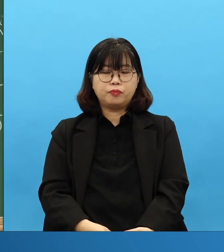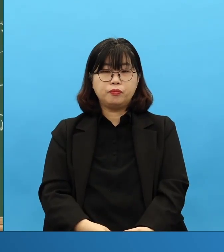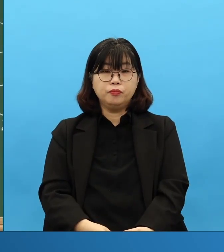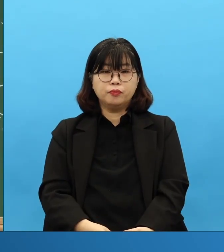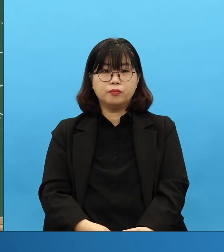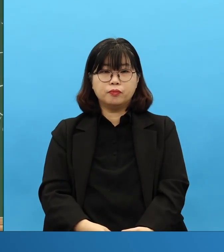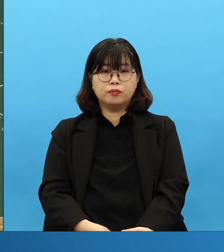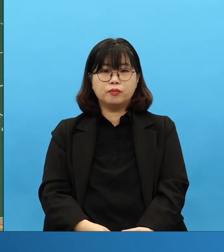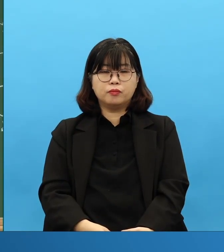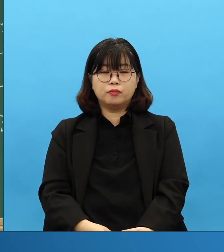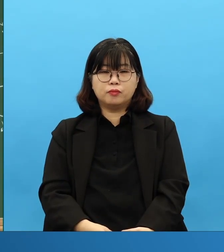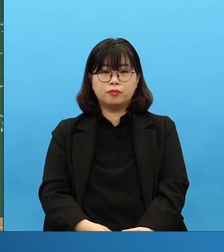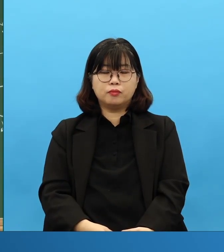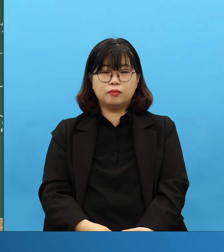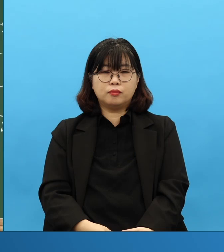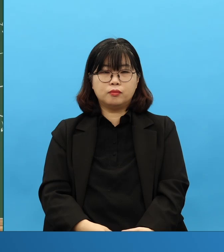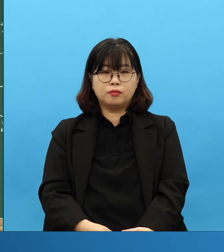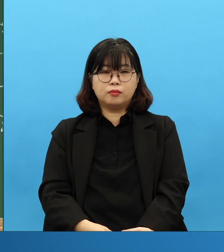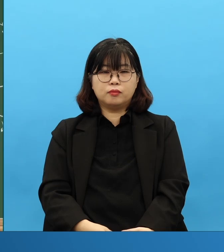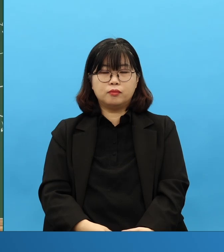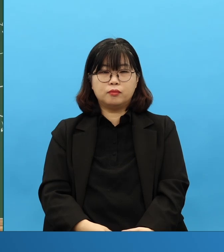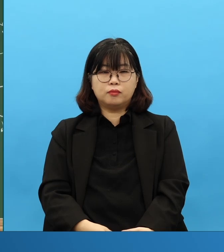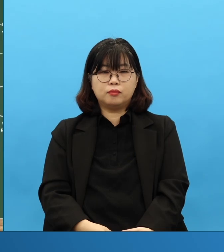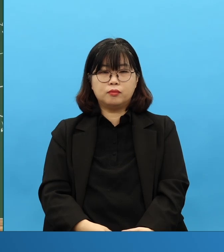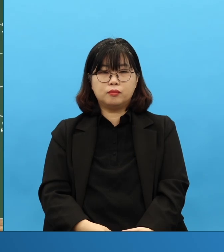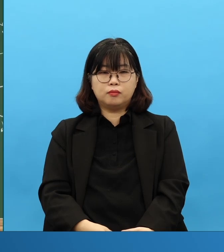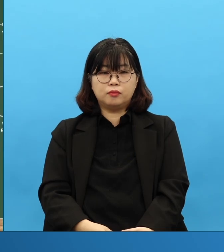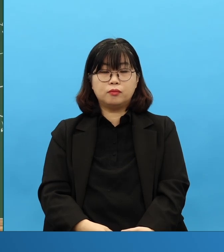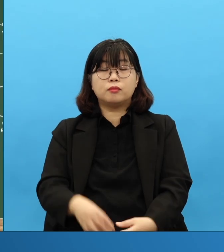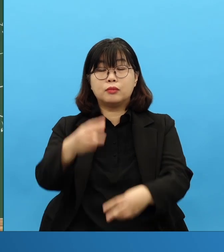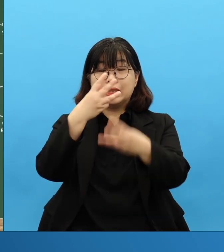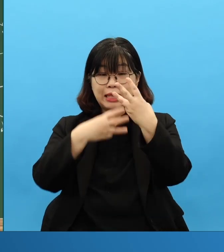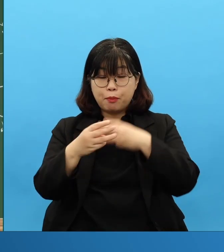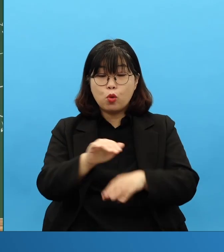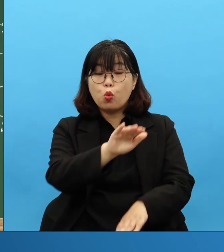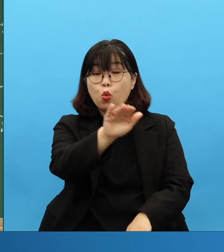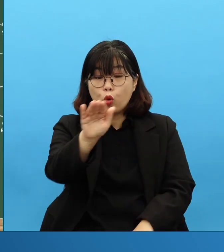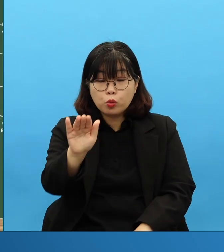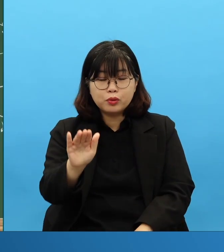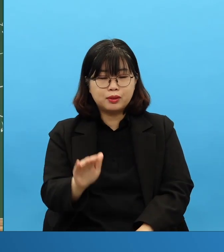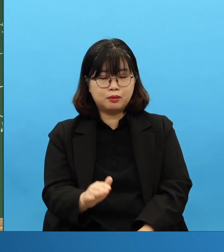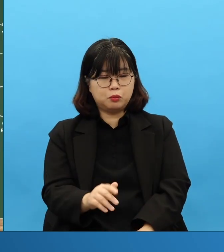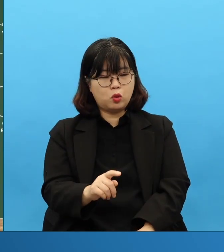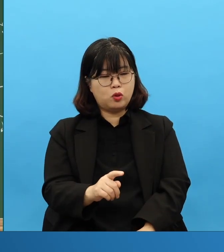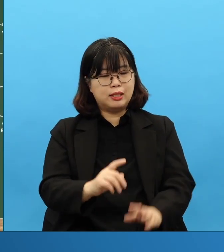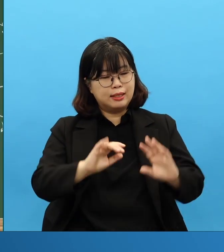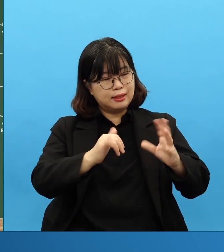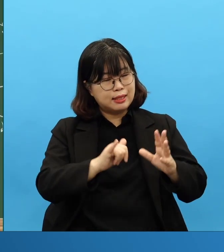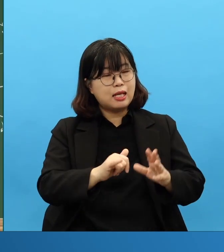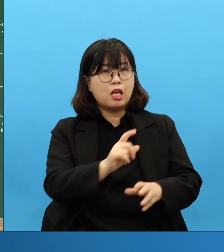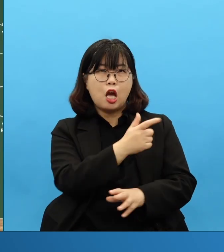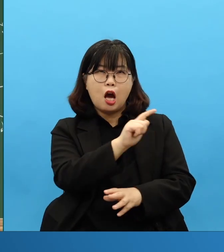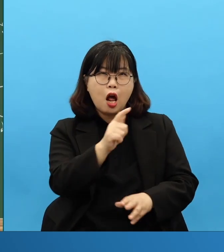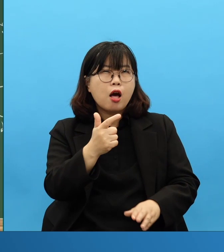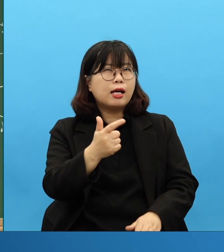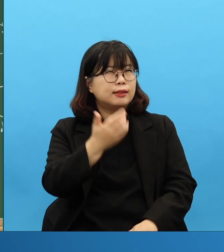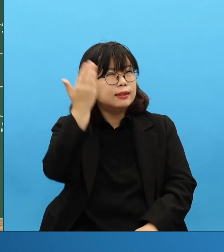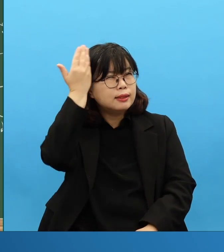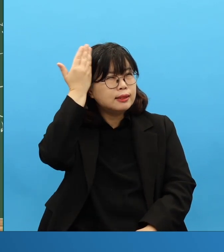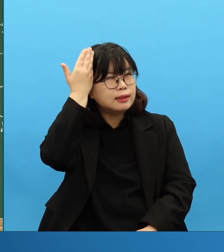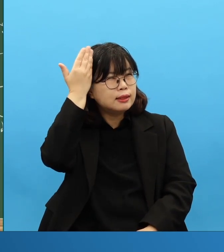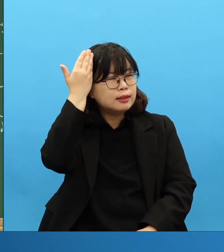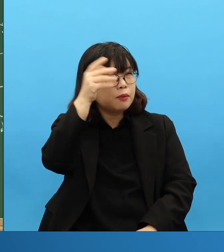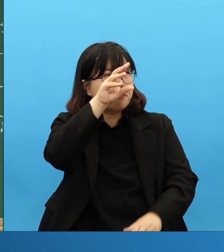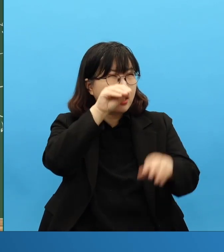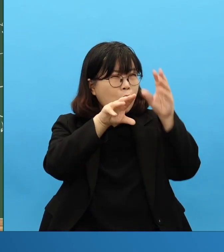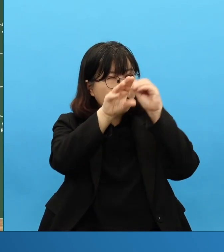렘넌트들은 세상 거 이제 많이 배워야 되는데 먼저 영적인 세팅하고 나가세요.